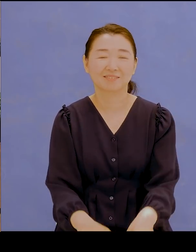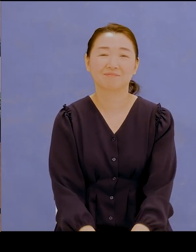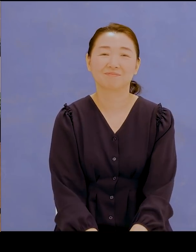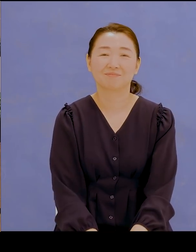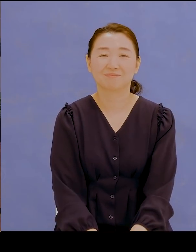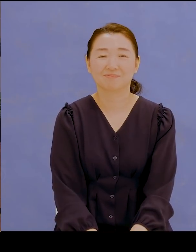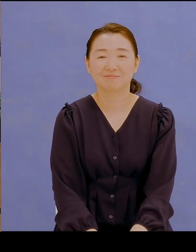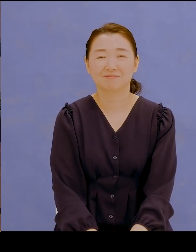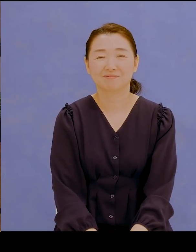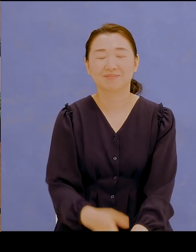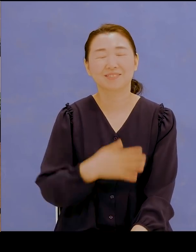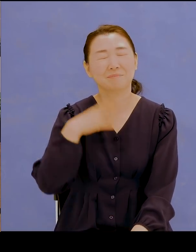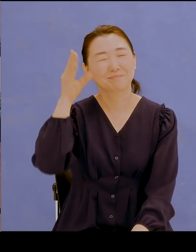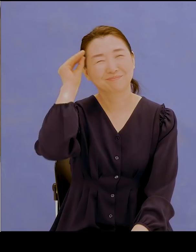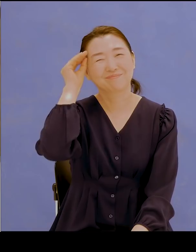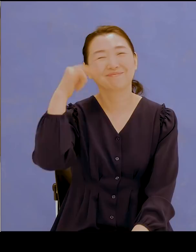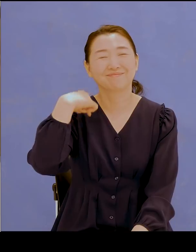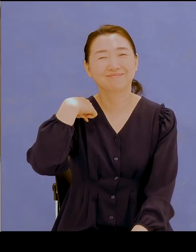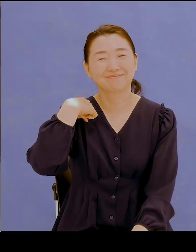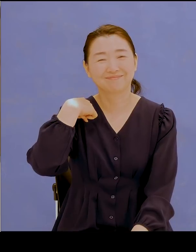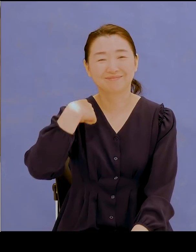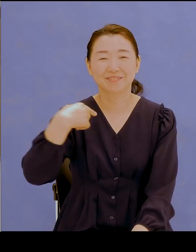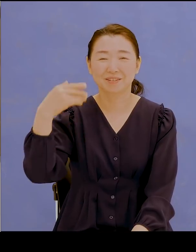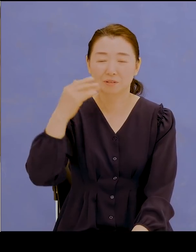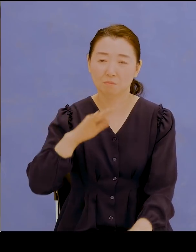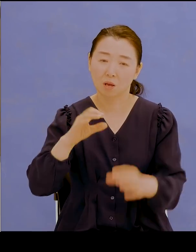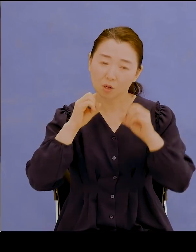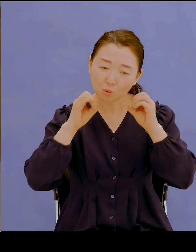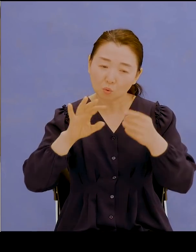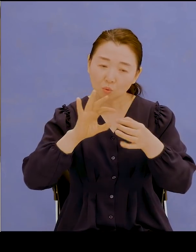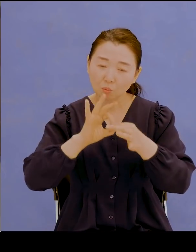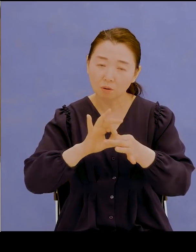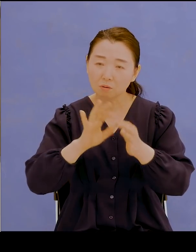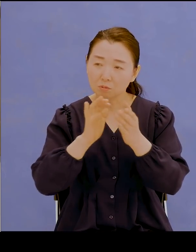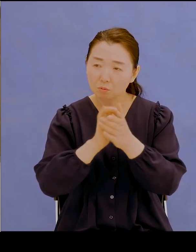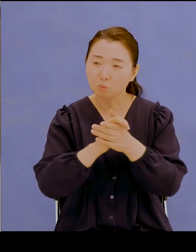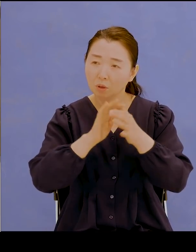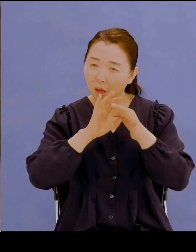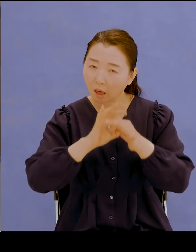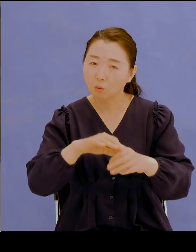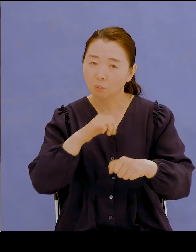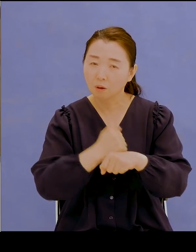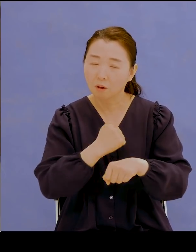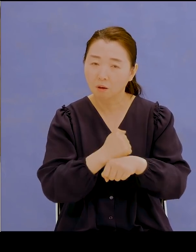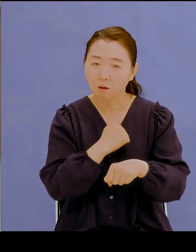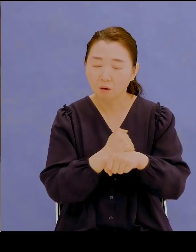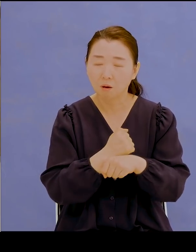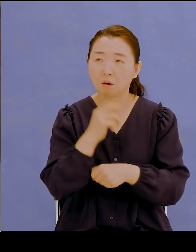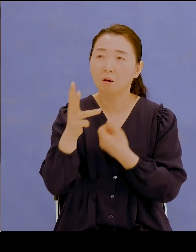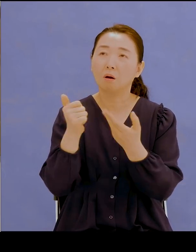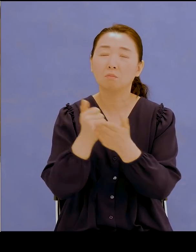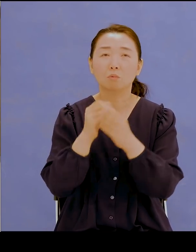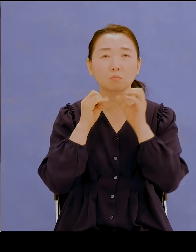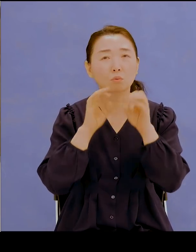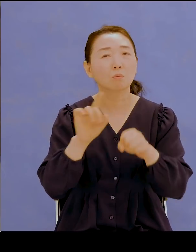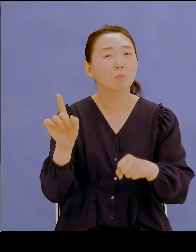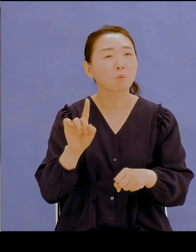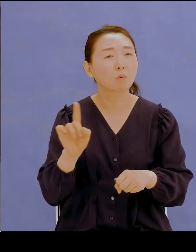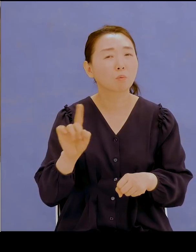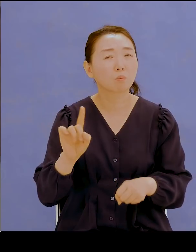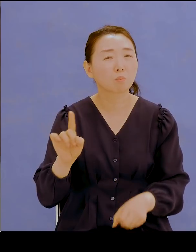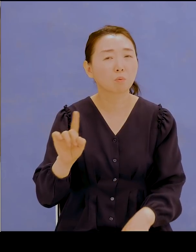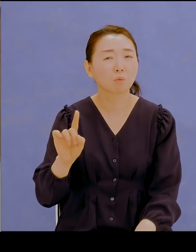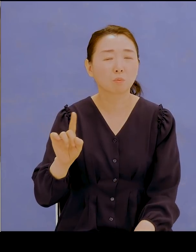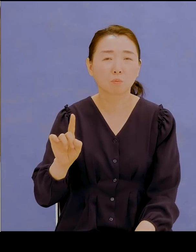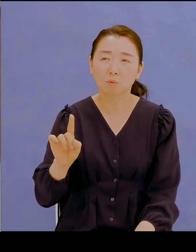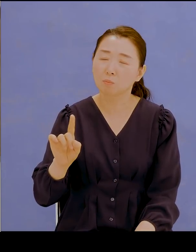이렇게 그 정도로 무지해서. 네. 근데 그 기도가 자꾸만 선교 이게 하면서 저는 모르니까 하나님 선교 뭐 어떻게 하라는 거예요? 뭐